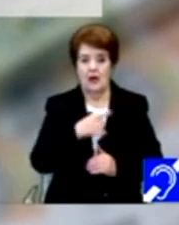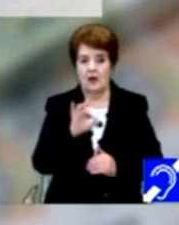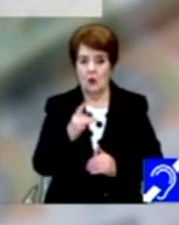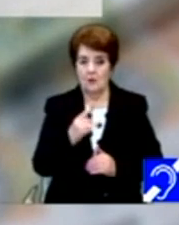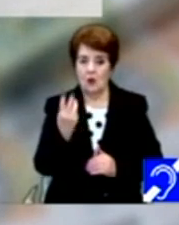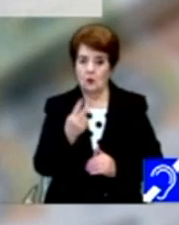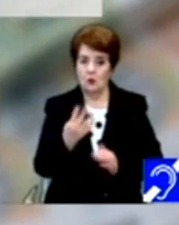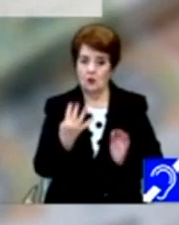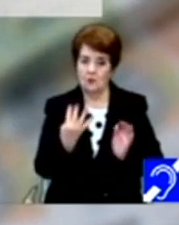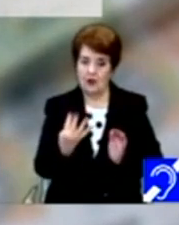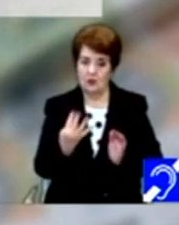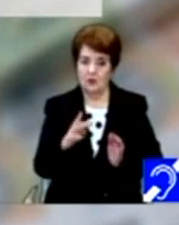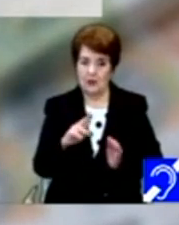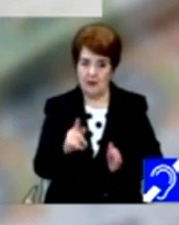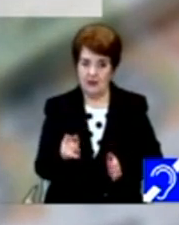cu 24 de bani.